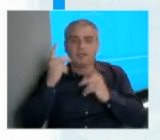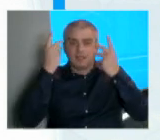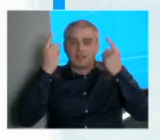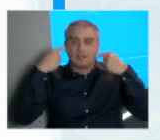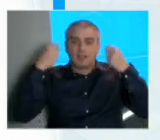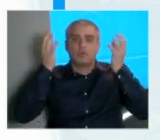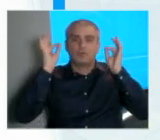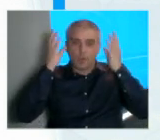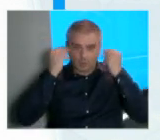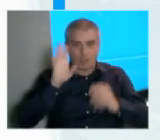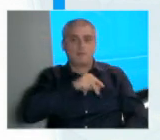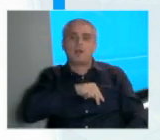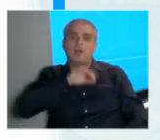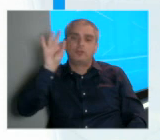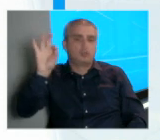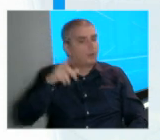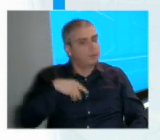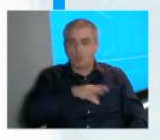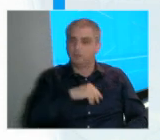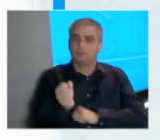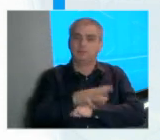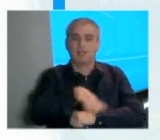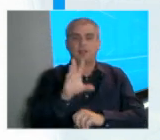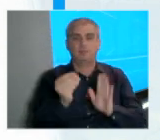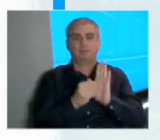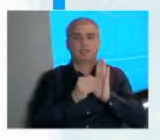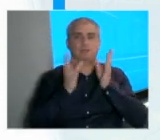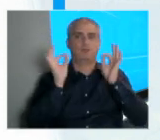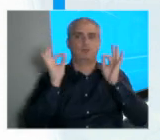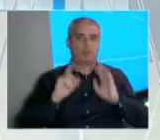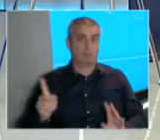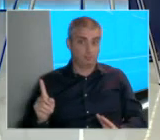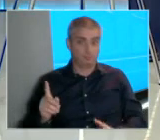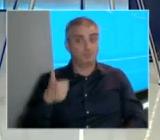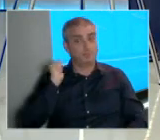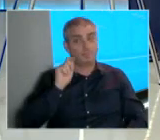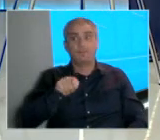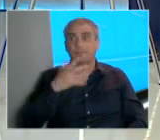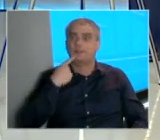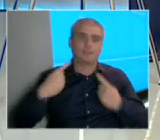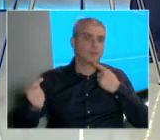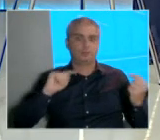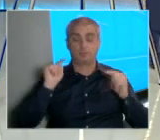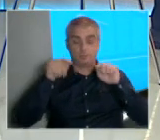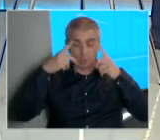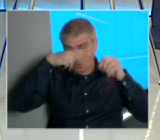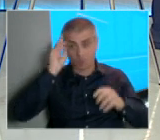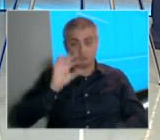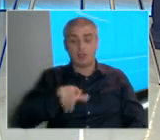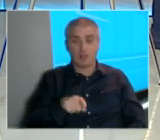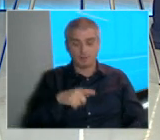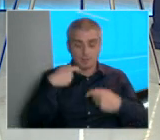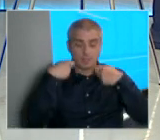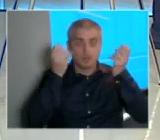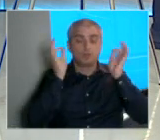החרדי, גם הם בתחום אחריותך. לא אתן שיפקירו ילדים עם צרכים מיוחדים. באמת אתמול בכנסת היה כאן דיון, הגיעו הורים של ילדים